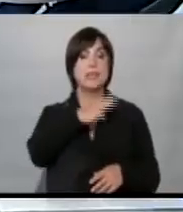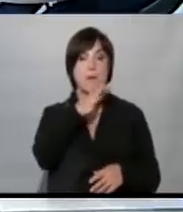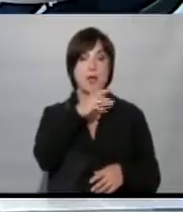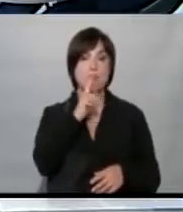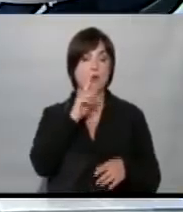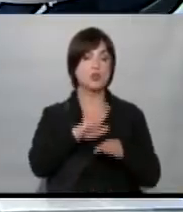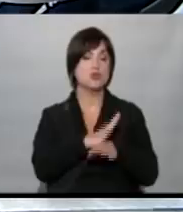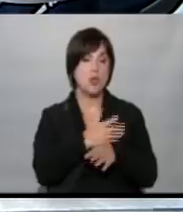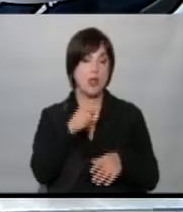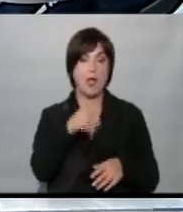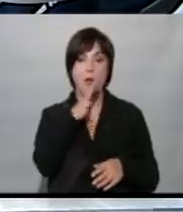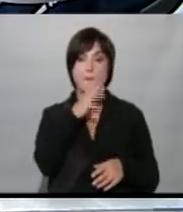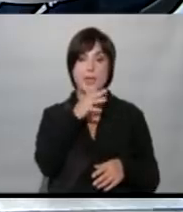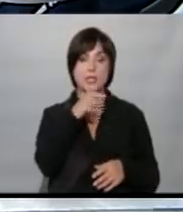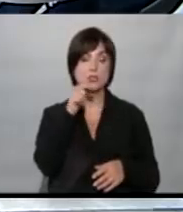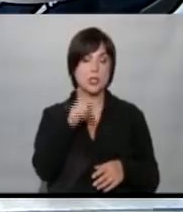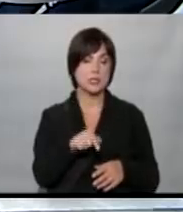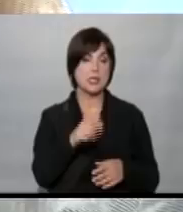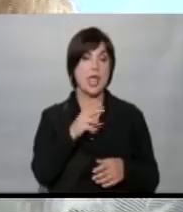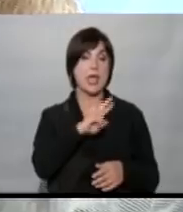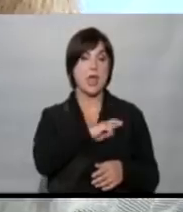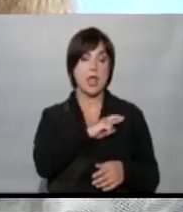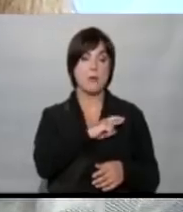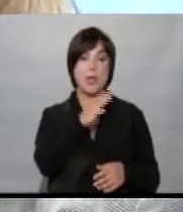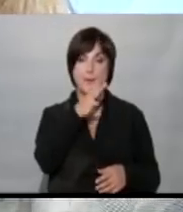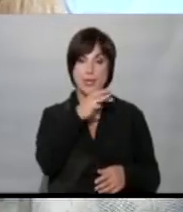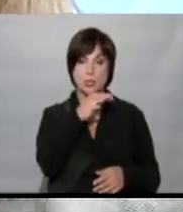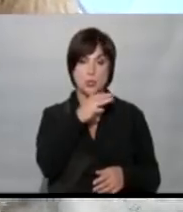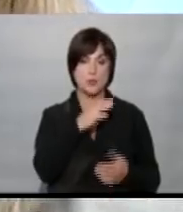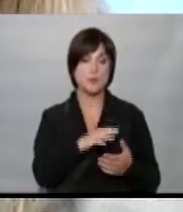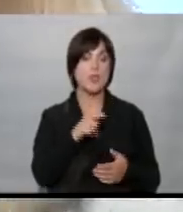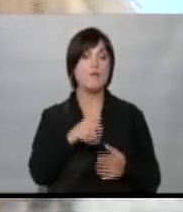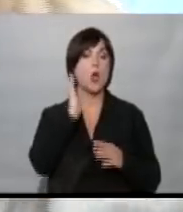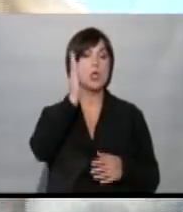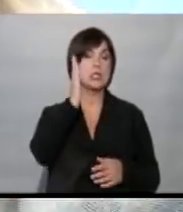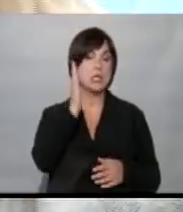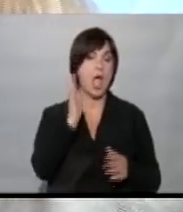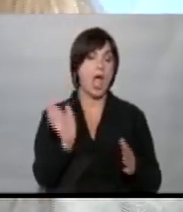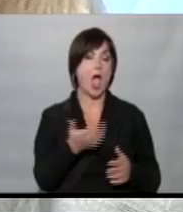што се чувствуваат како македонци е сега Република